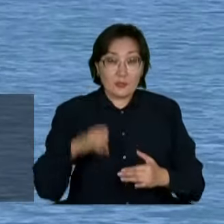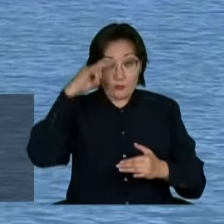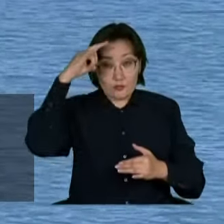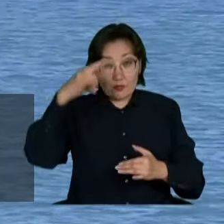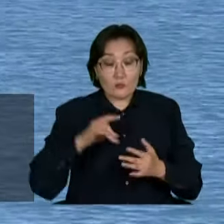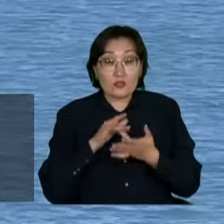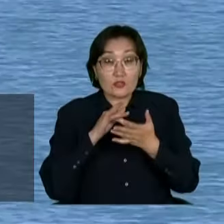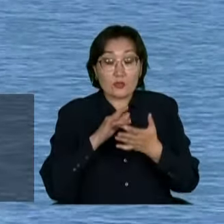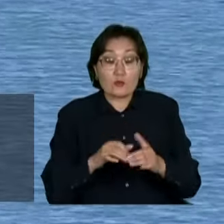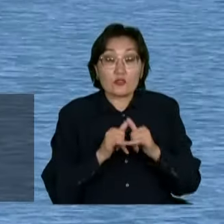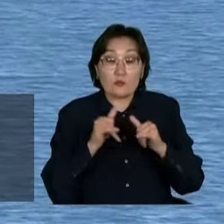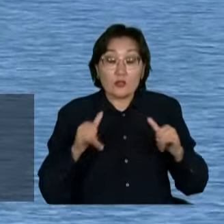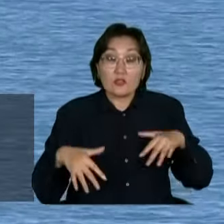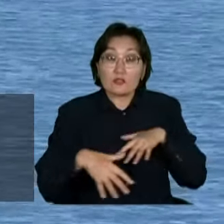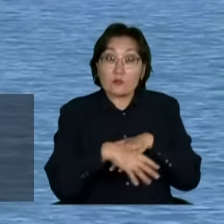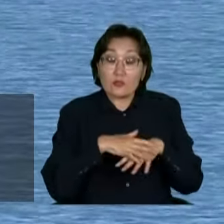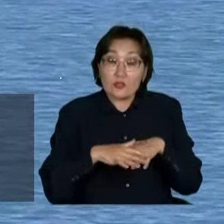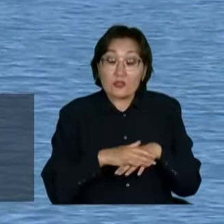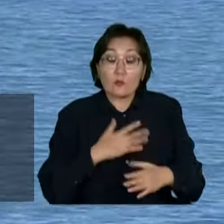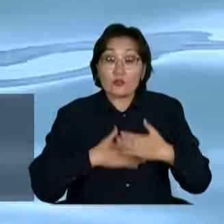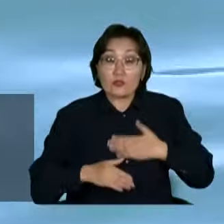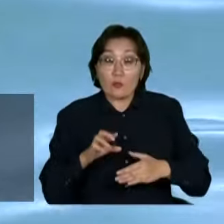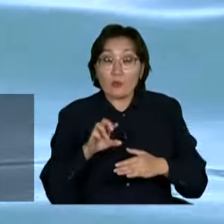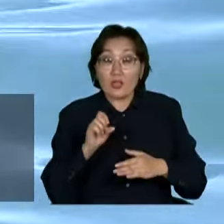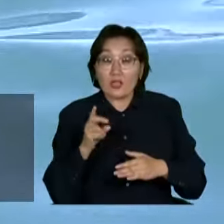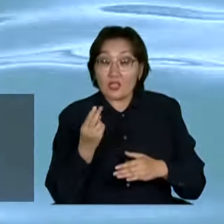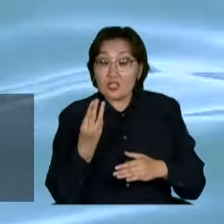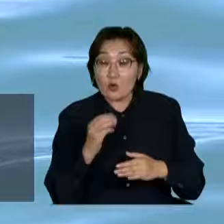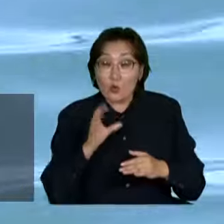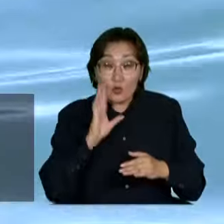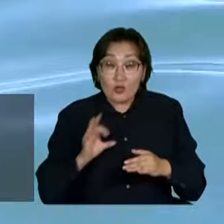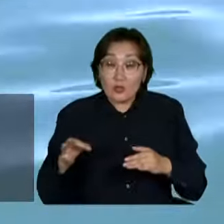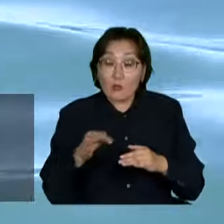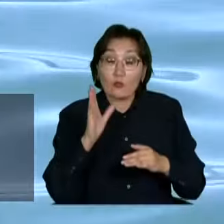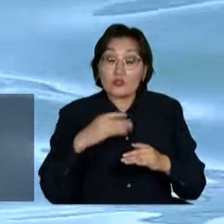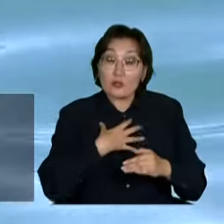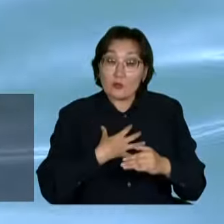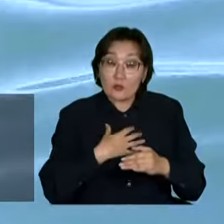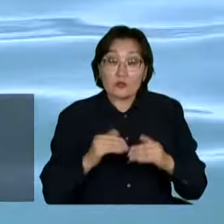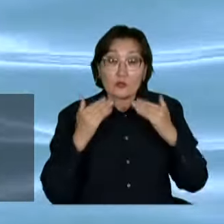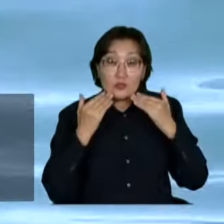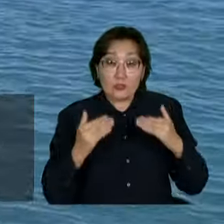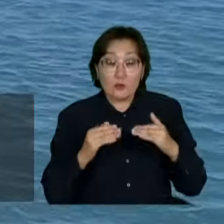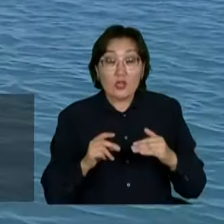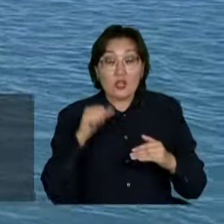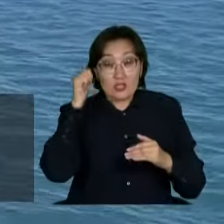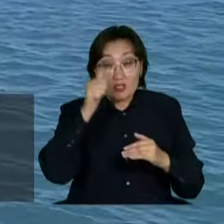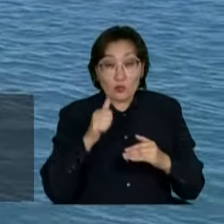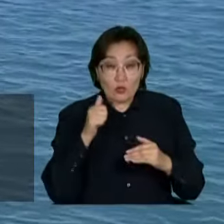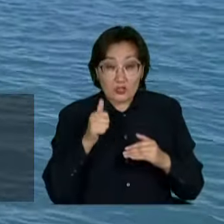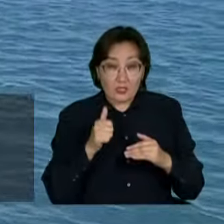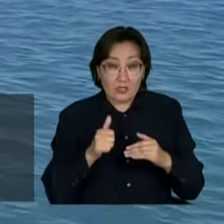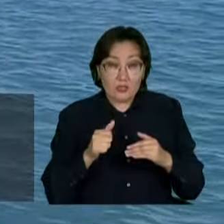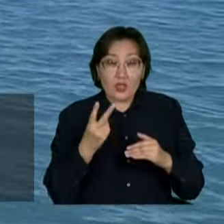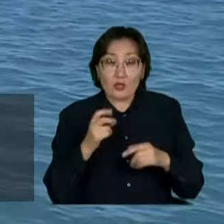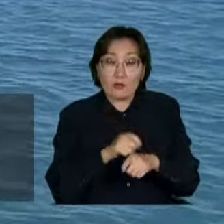Қазақстанның туризмін түлетеді деп көпшілік атой салатын Балқаш көлінің болашағы елді алаңдатуда. Өйткені көл деңгей соңғы жылдары 2 метрге дейін түсіп кеткен.